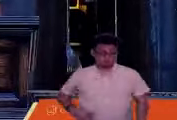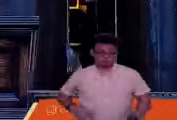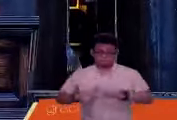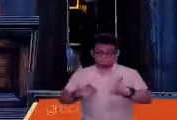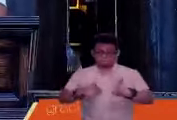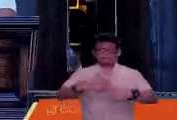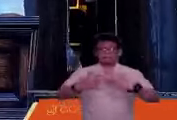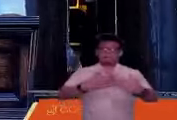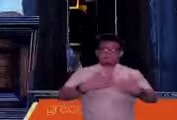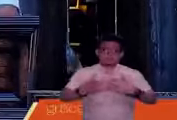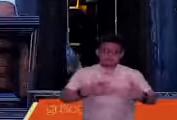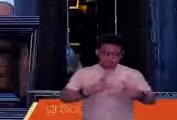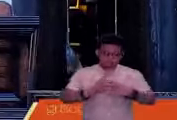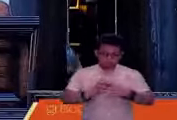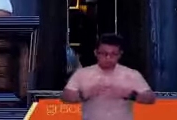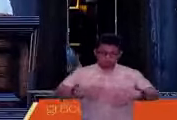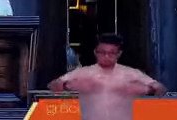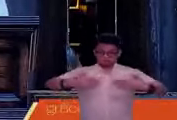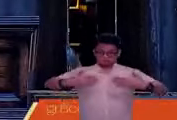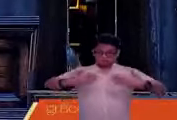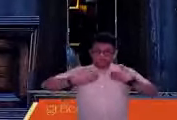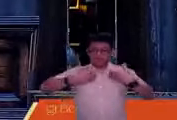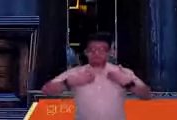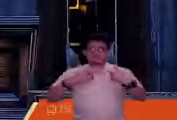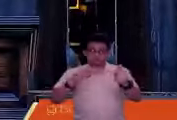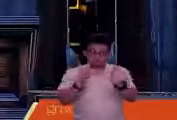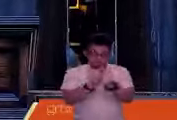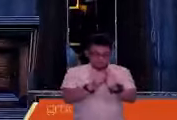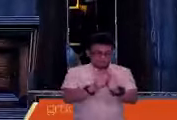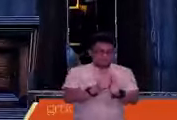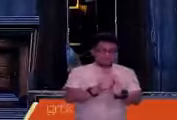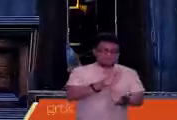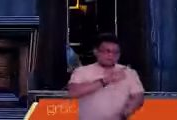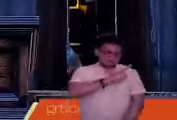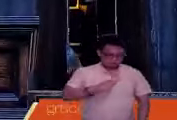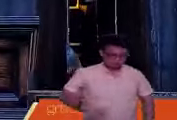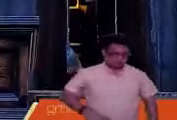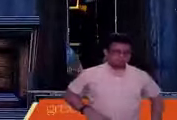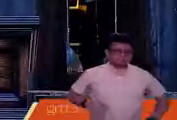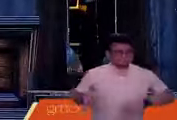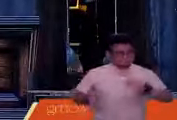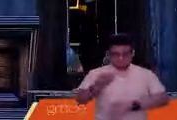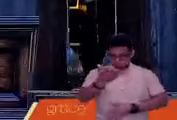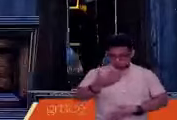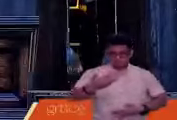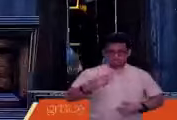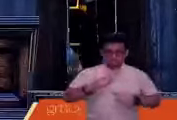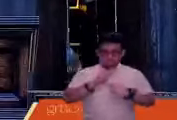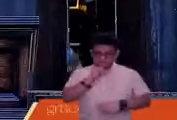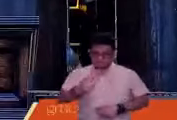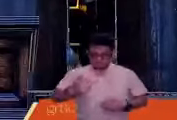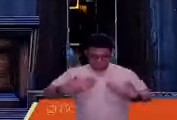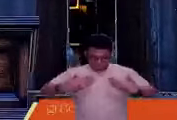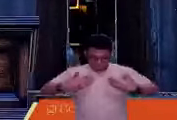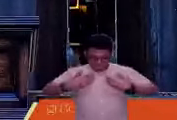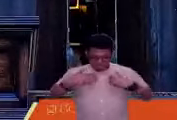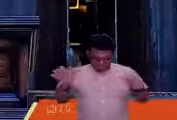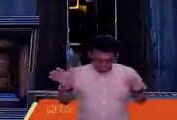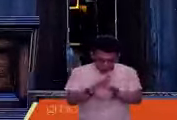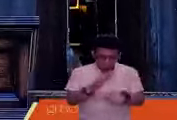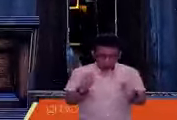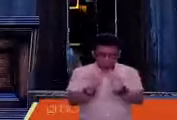Lord. Mga kaigsoonan, kung dili ka possessed sa Ginoo, mga kaigsoonan, you probably will be working, but you